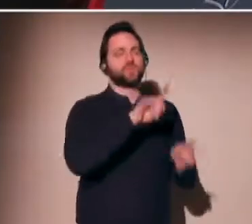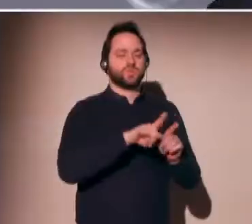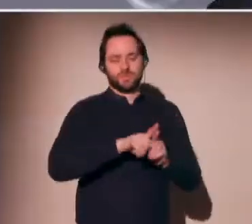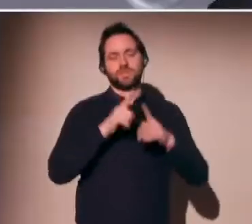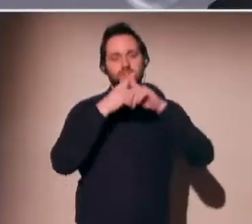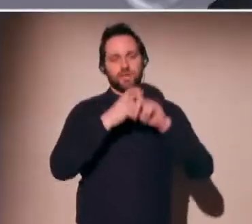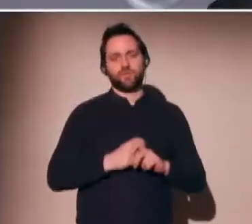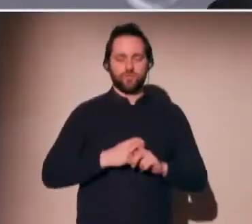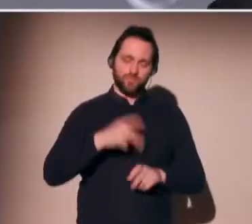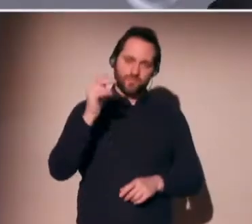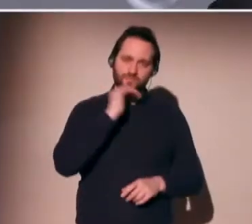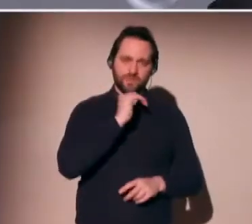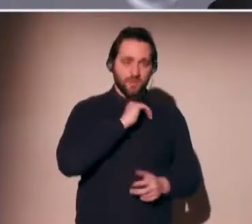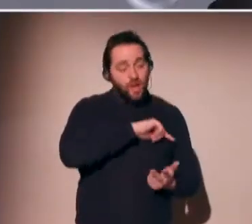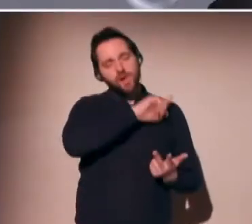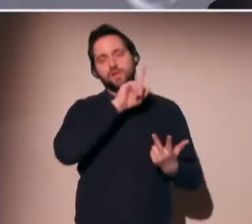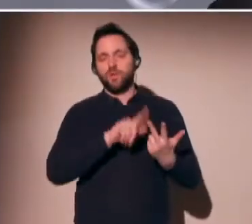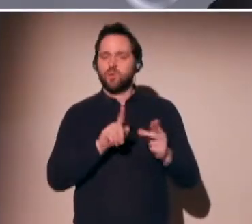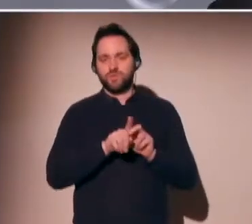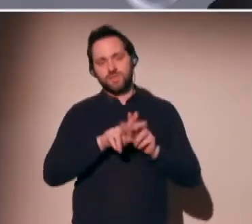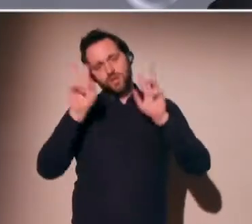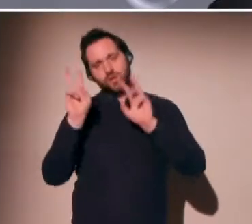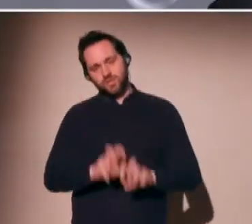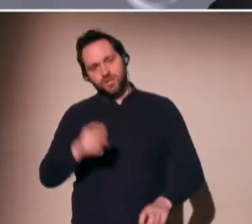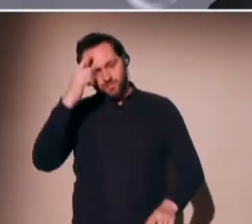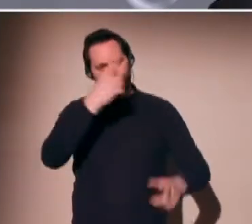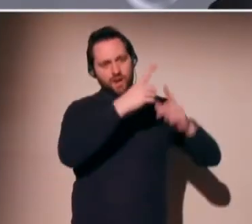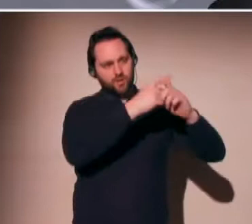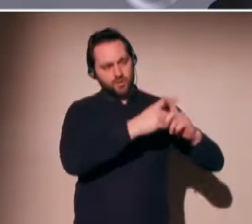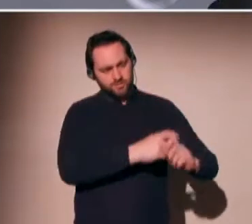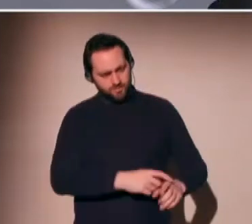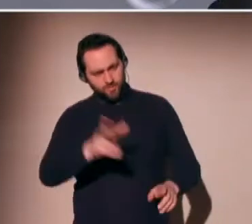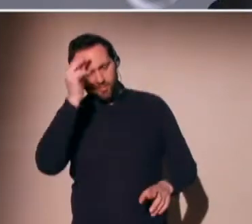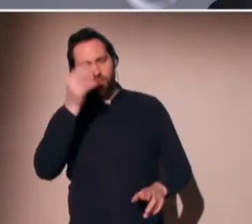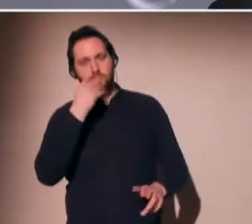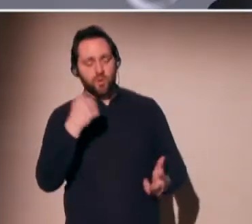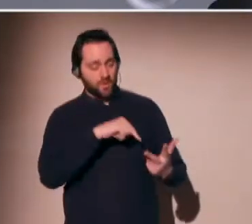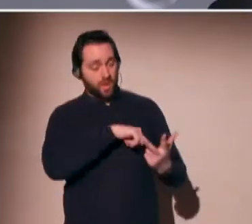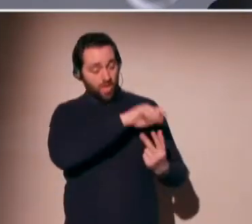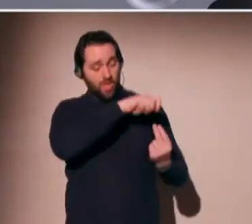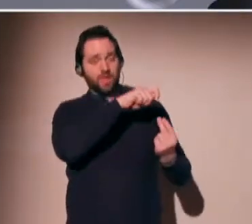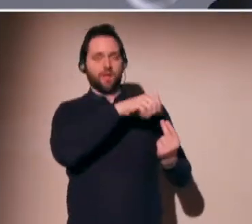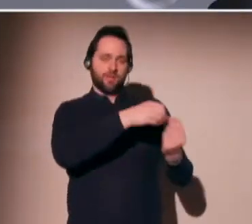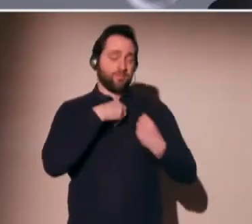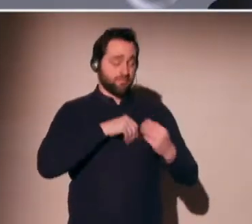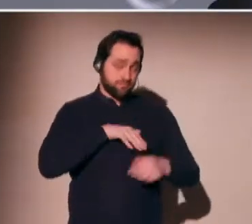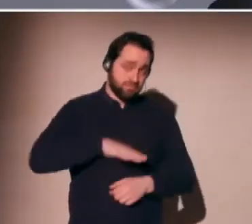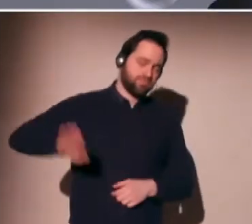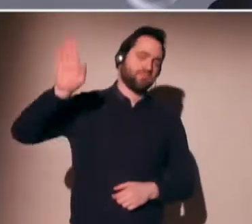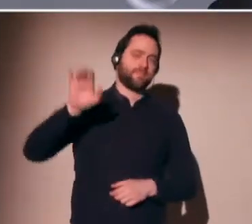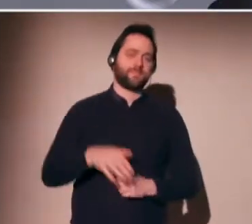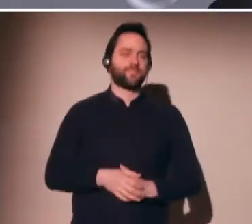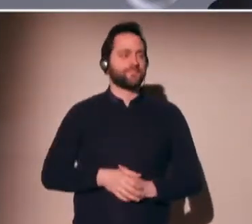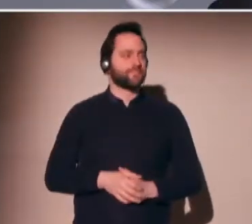de comprendre beaucoup mieux les algorithmes. Cette accélération fait que finalement ce domaine va bien au-delà de ce qu'on appelle